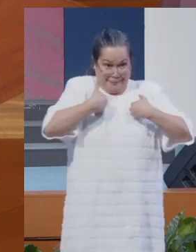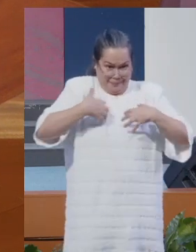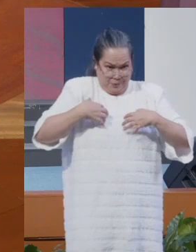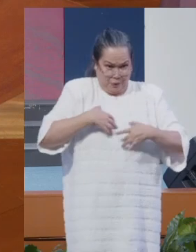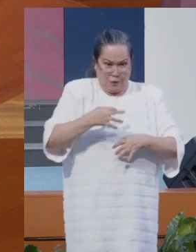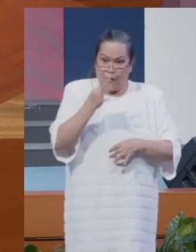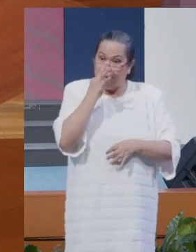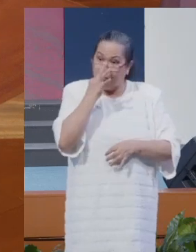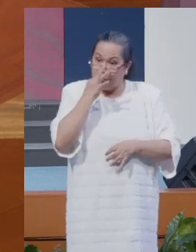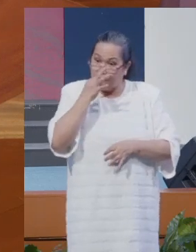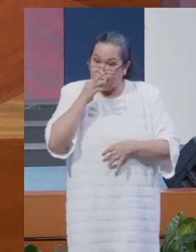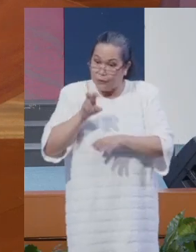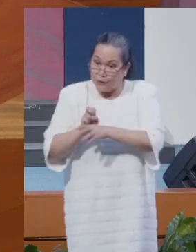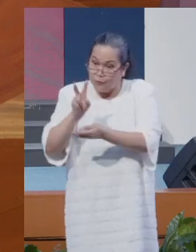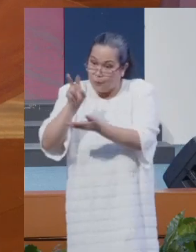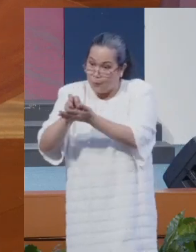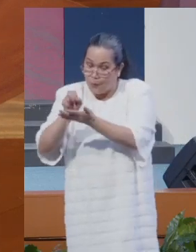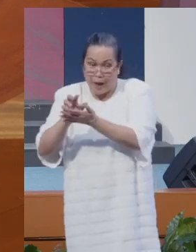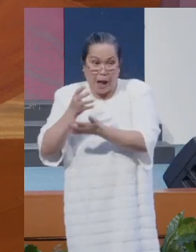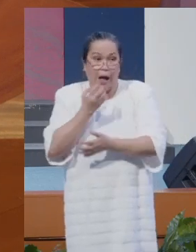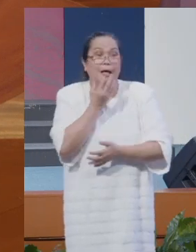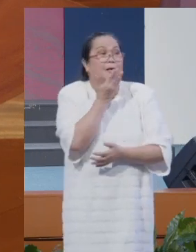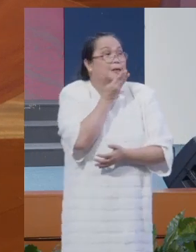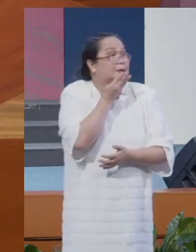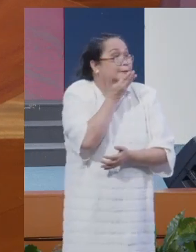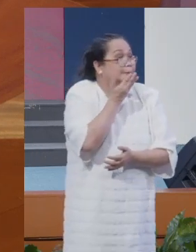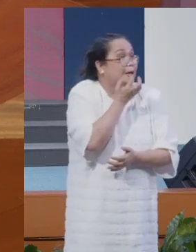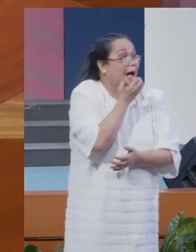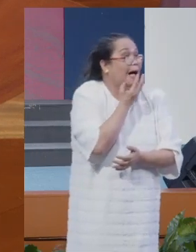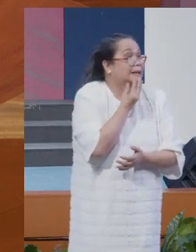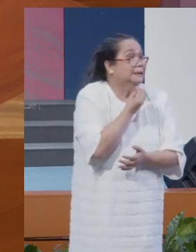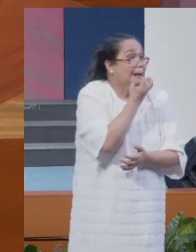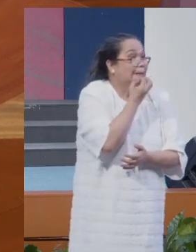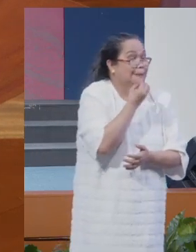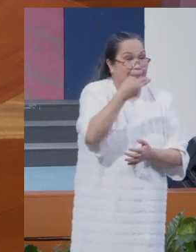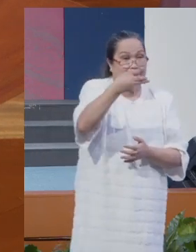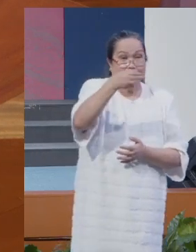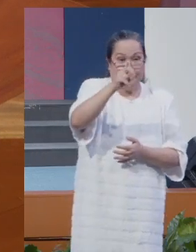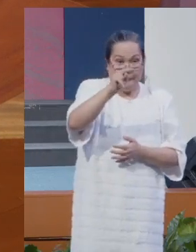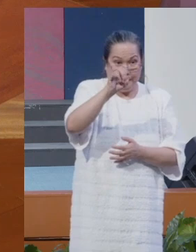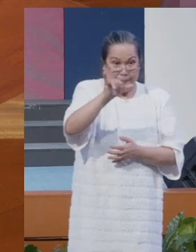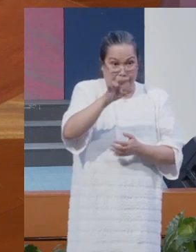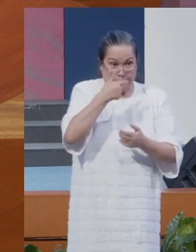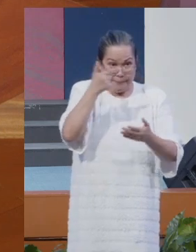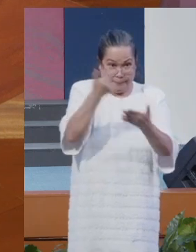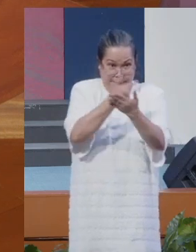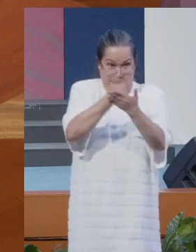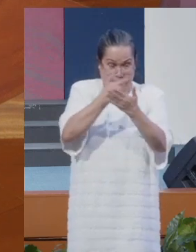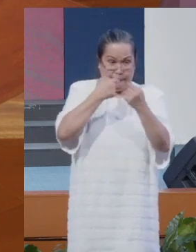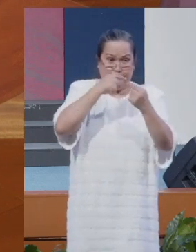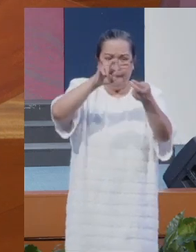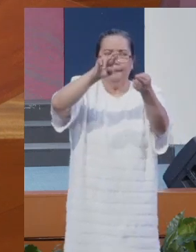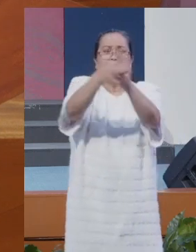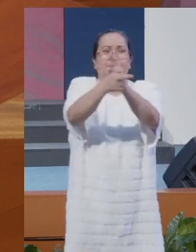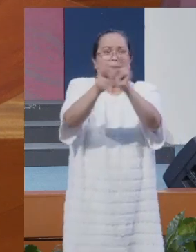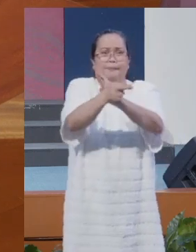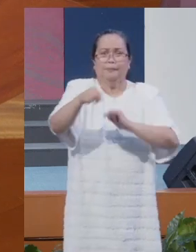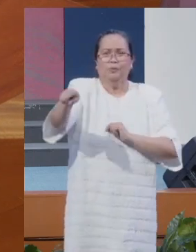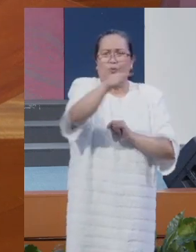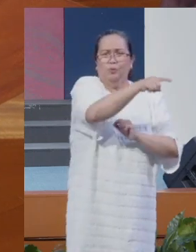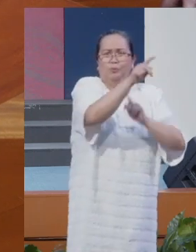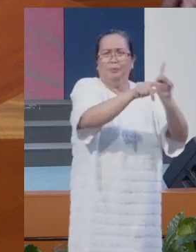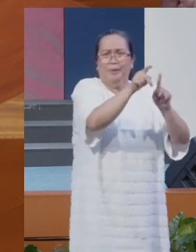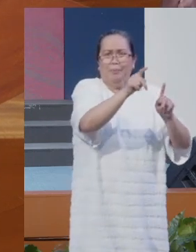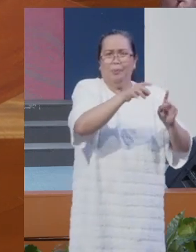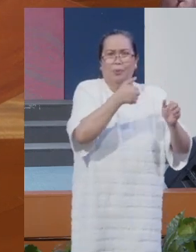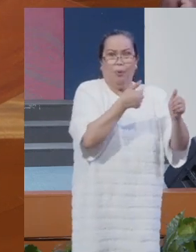was locusts and wild honey." So ang kanyang gospel po ay gospel of repentance. Para sa mga tagasunod ni